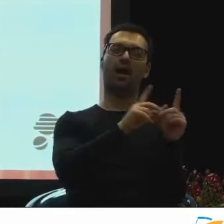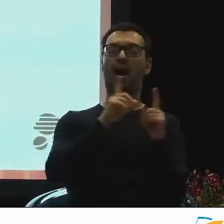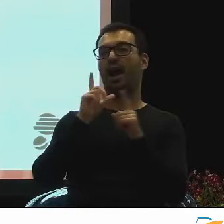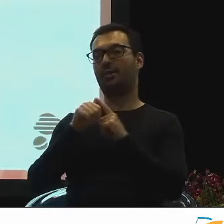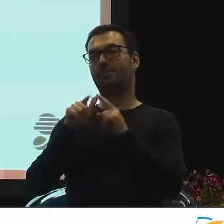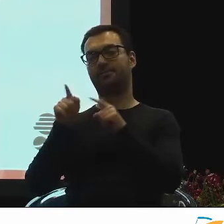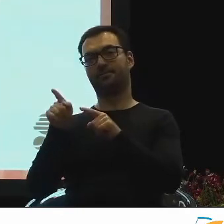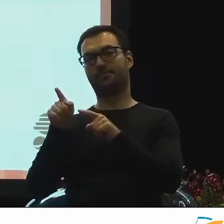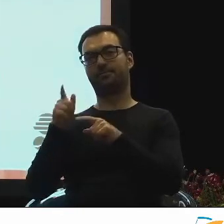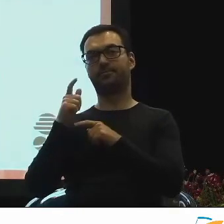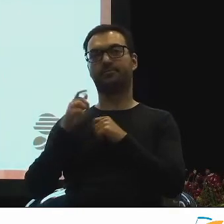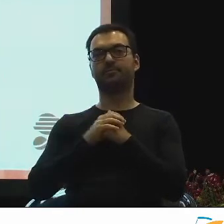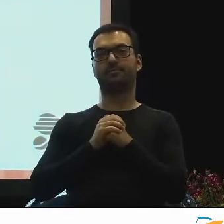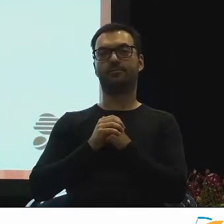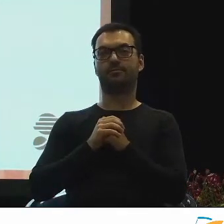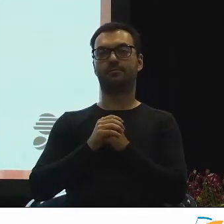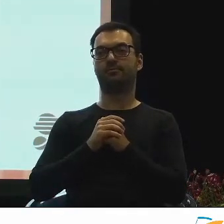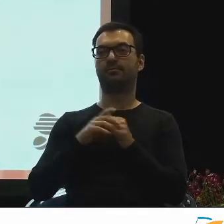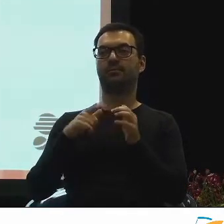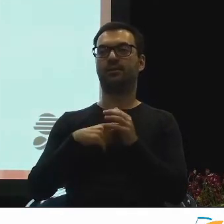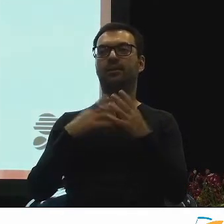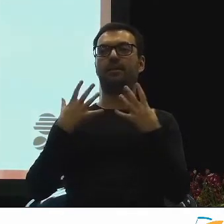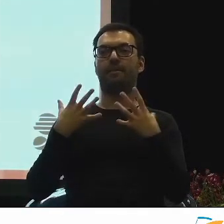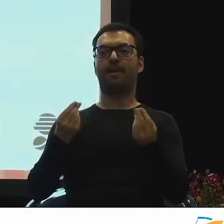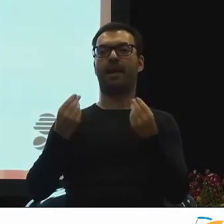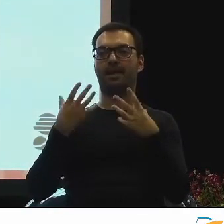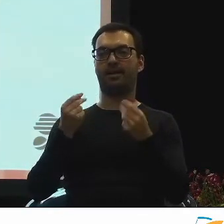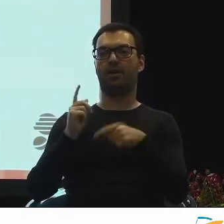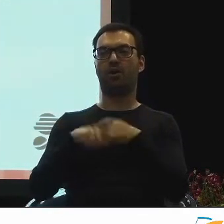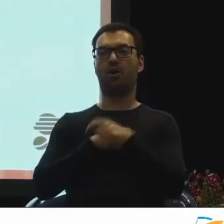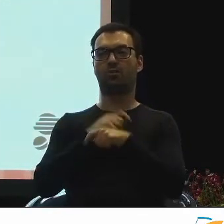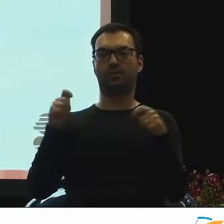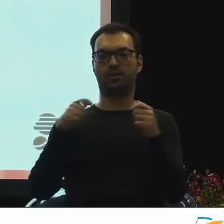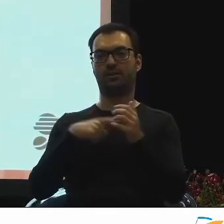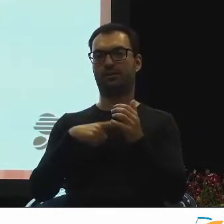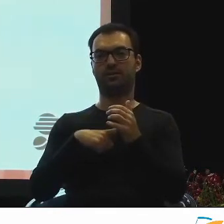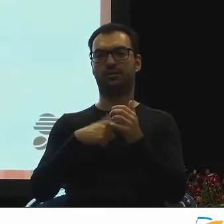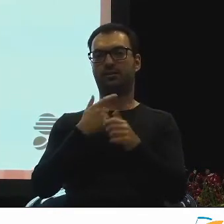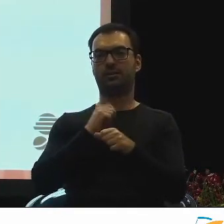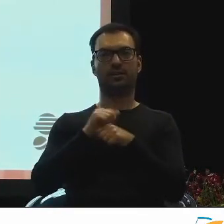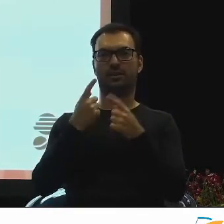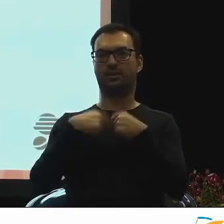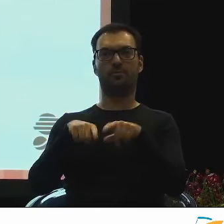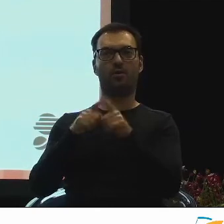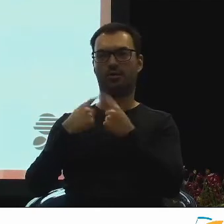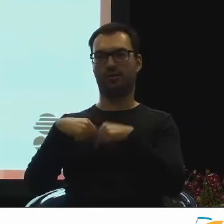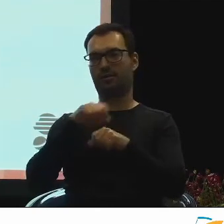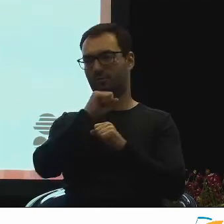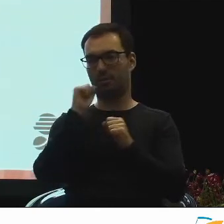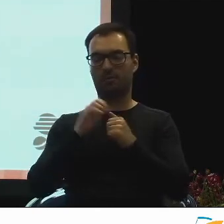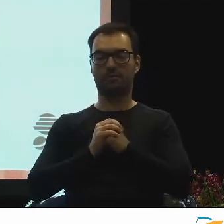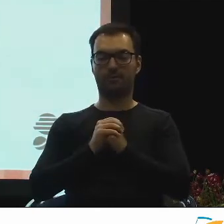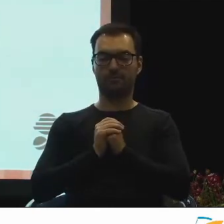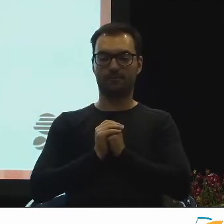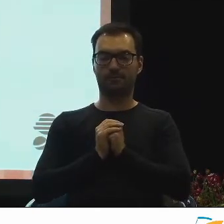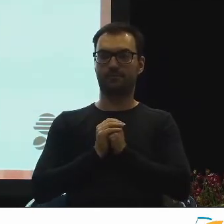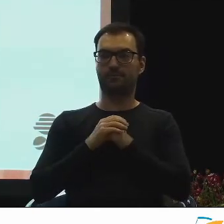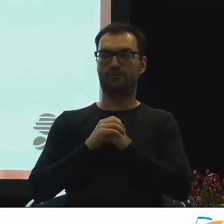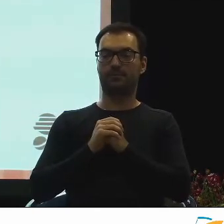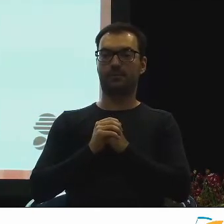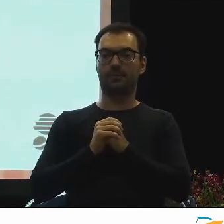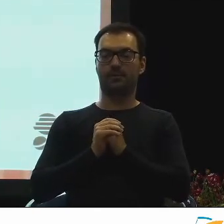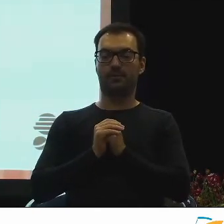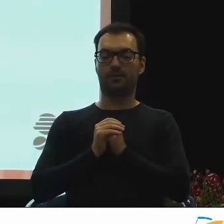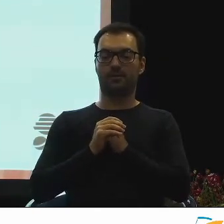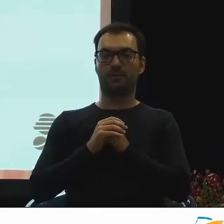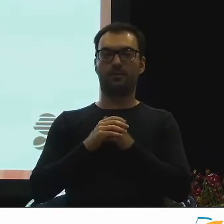by dokonać poprzez takie właśnie dość miękkie rozwiązania, wcale nie jest wypełniane. Natomiast, także